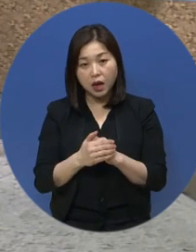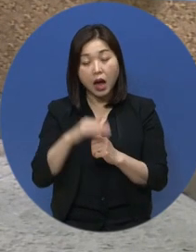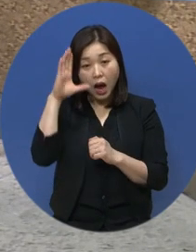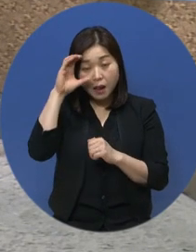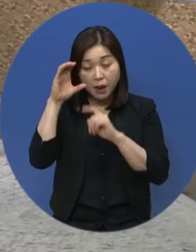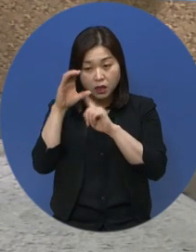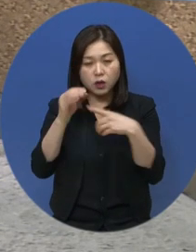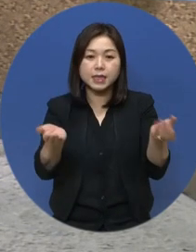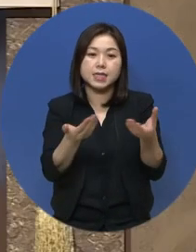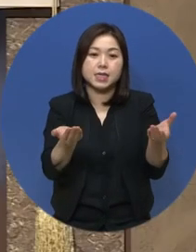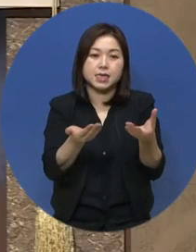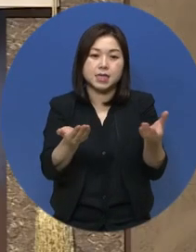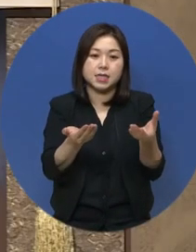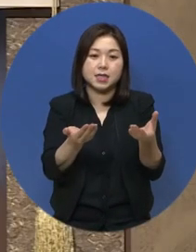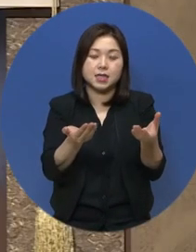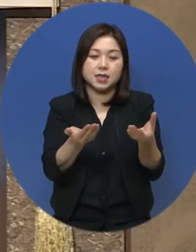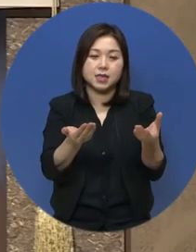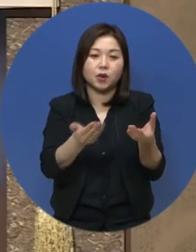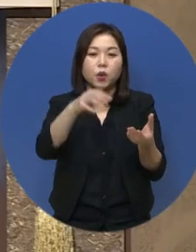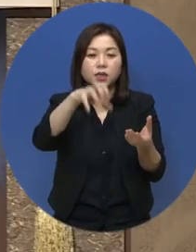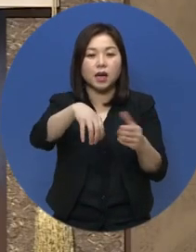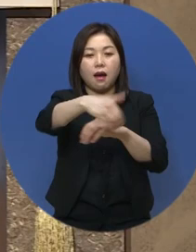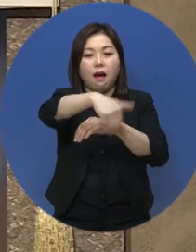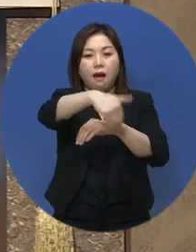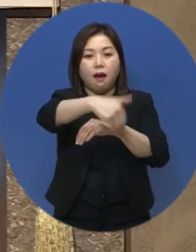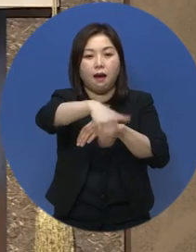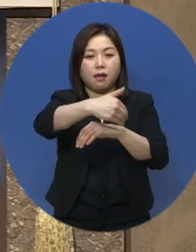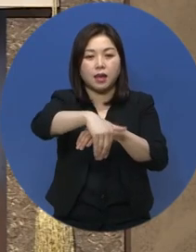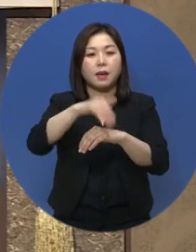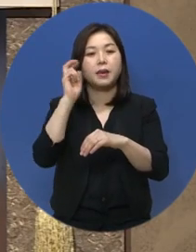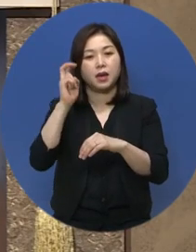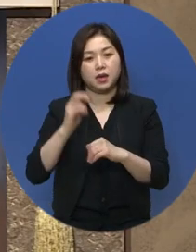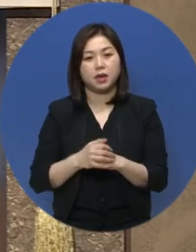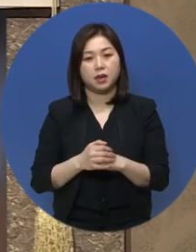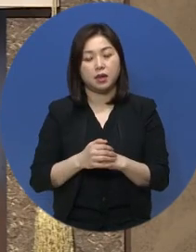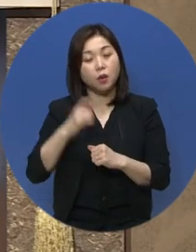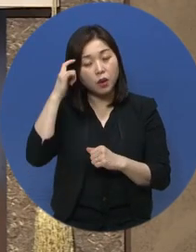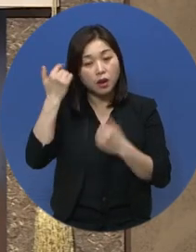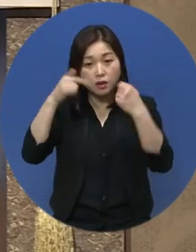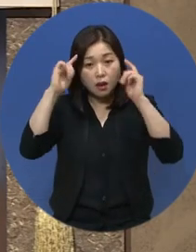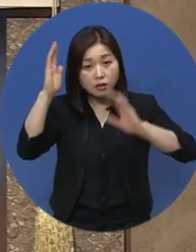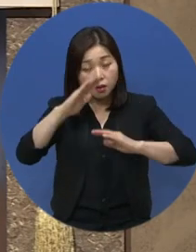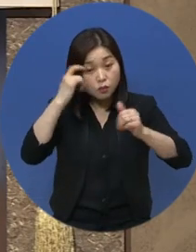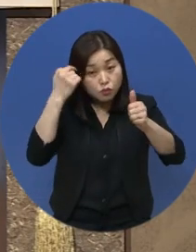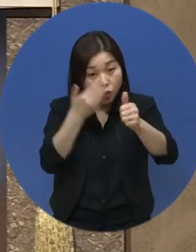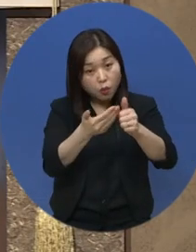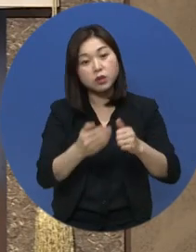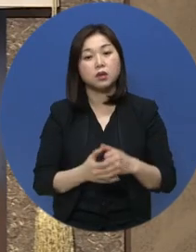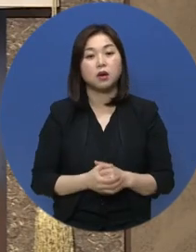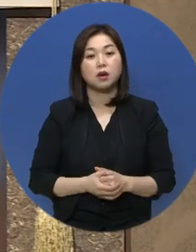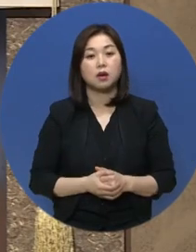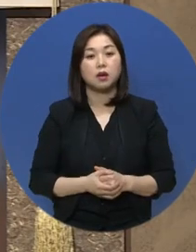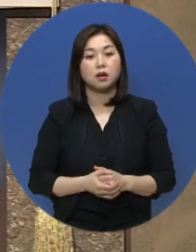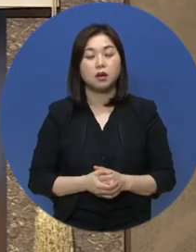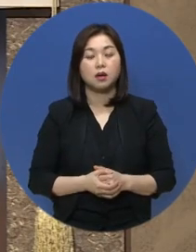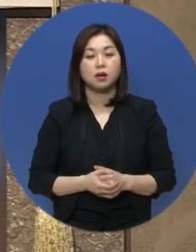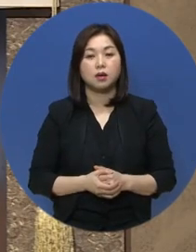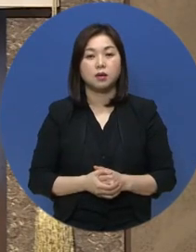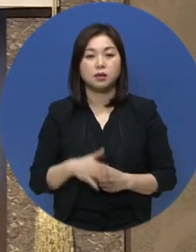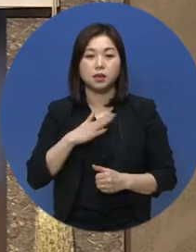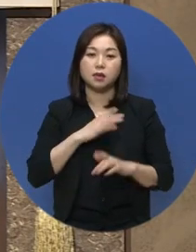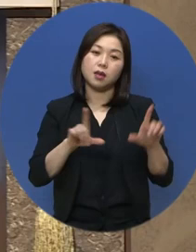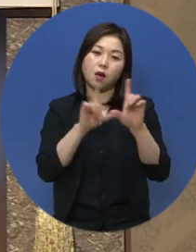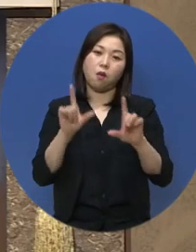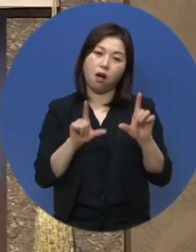직장처럼 생각하고 다니는지 모르겠어요. 근데 그게 왜 그러냐면 대학생들에게 저희가 물어보니까 네. 자기 그